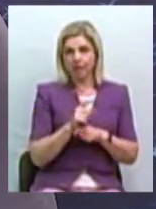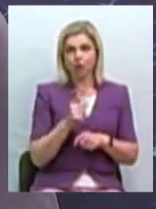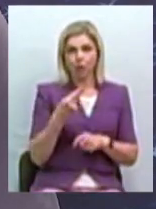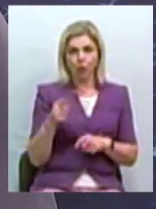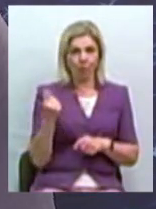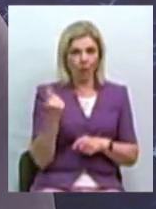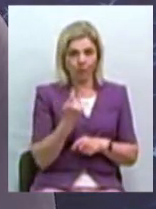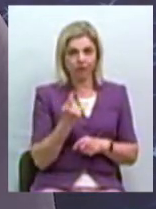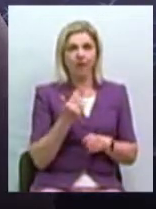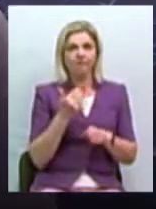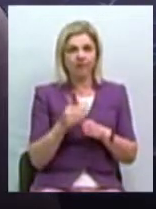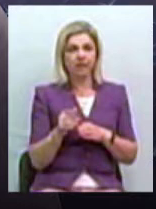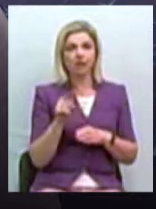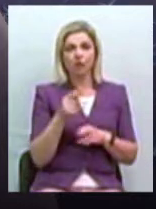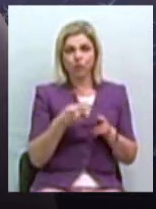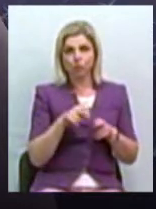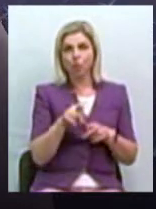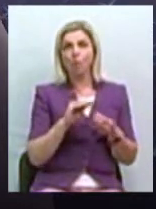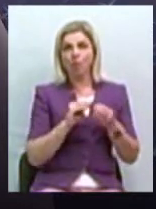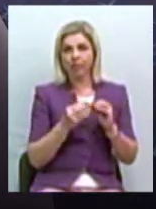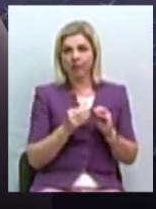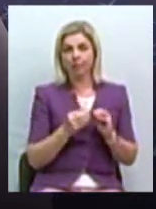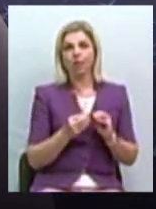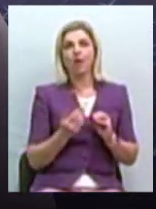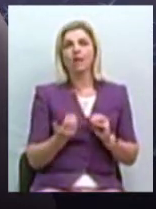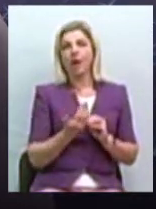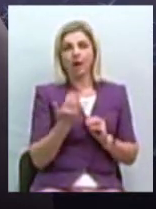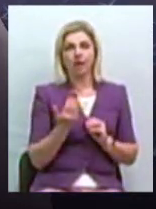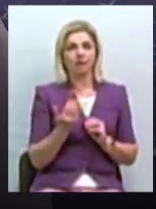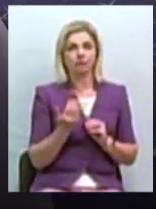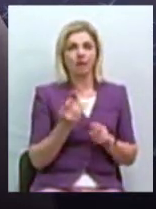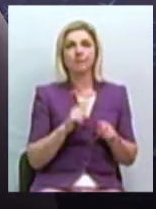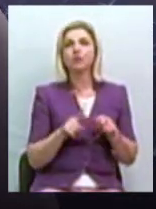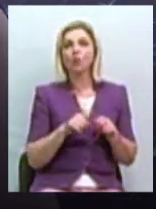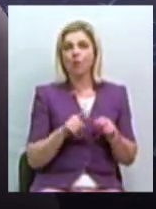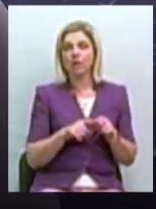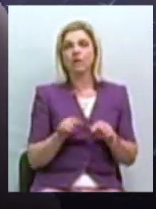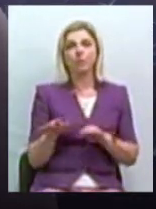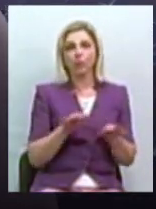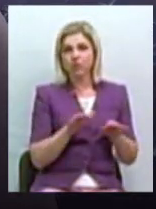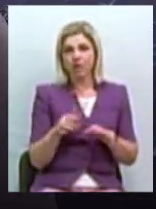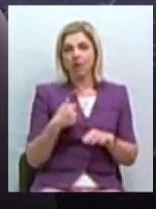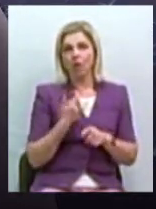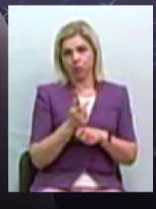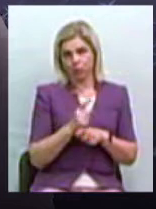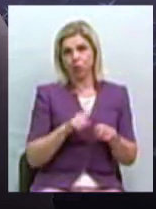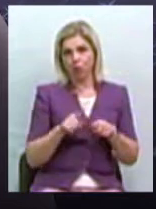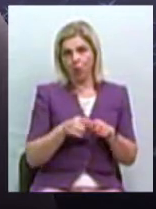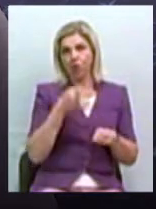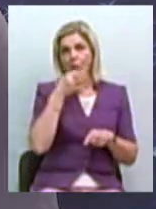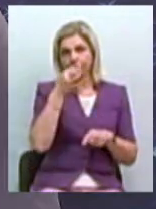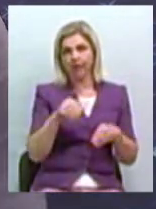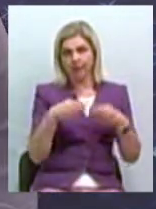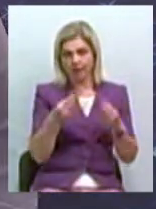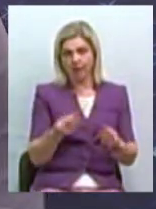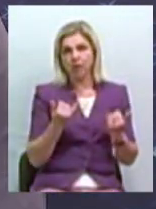– виділити саме цю проблему, яка би прискорила ці процеси. Я дуже скоро вам цю відповідь надам. Я не